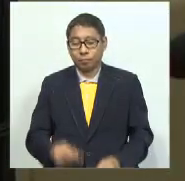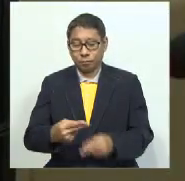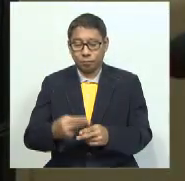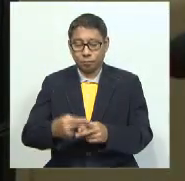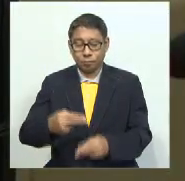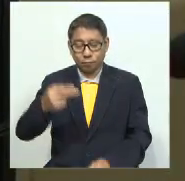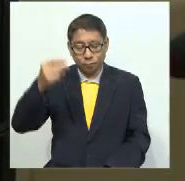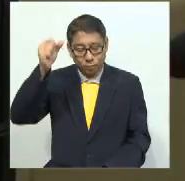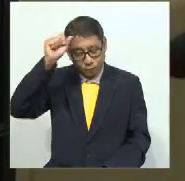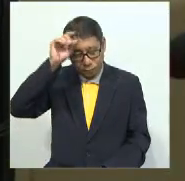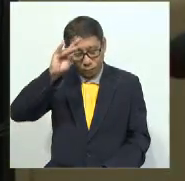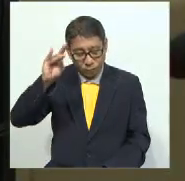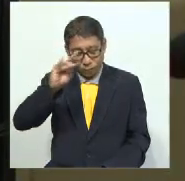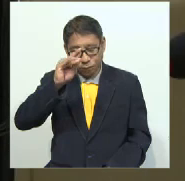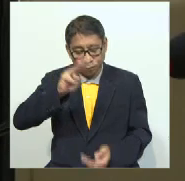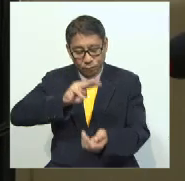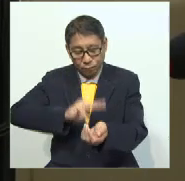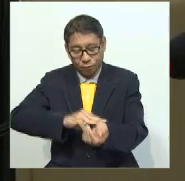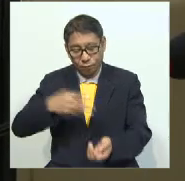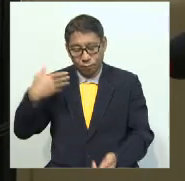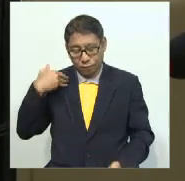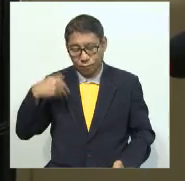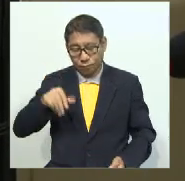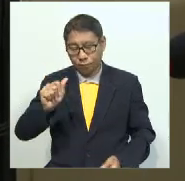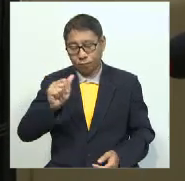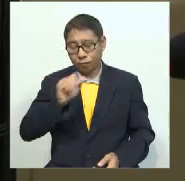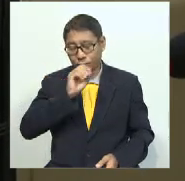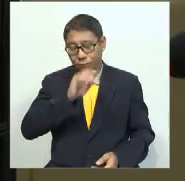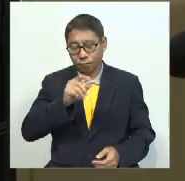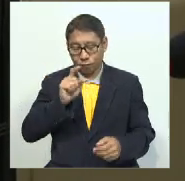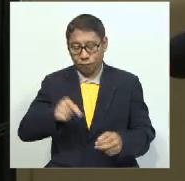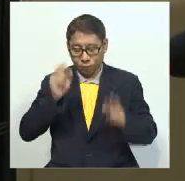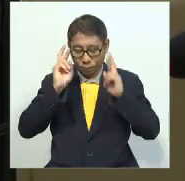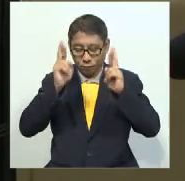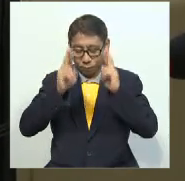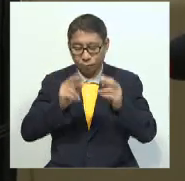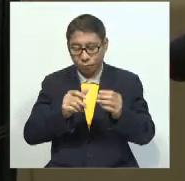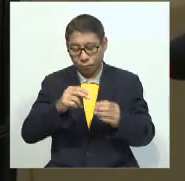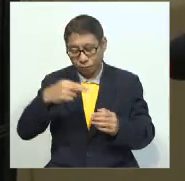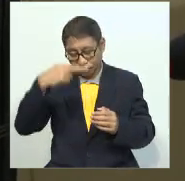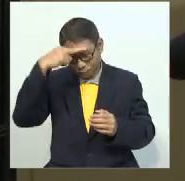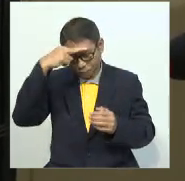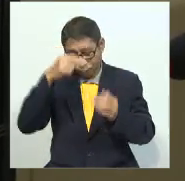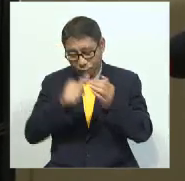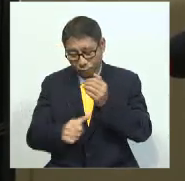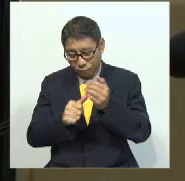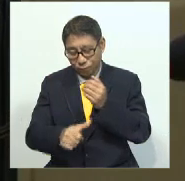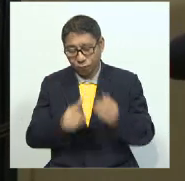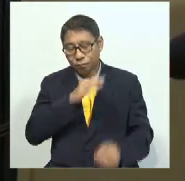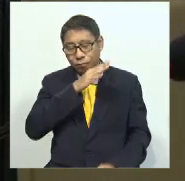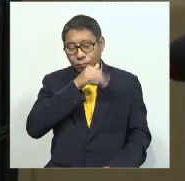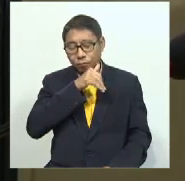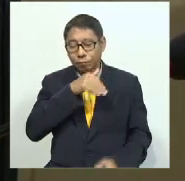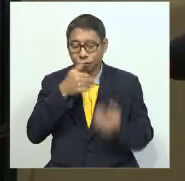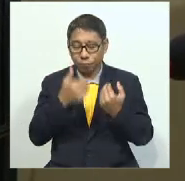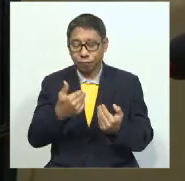นายสัตวแพทย์สรวิทย์ธานีโตอธิบดีกรมปศุสัตว์ได้กล่าวถึงการเฝ้าระวังโรคอหิวาแอฟริกาในสุกรนะคะว่าทุกภาคส่